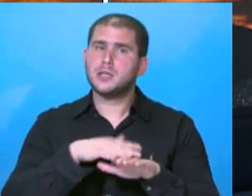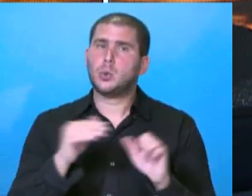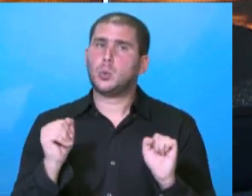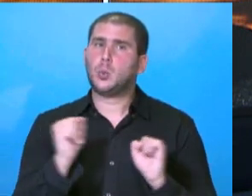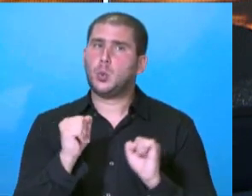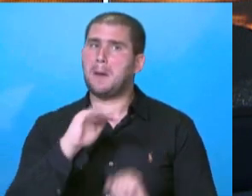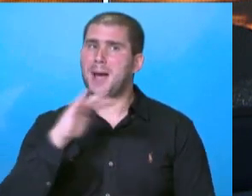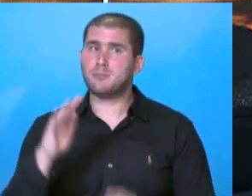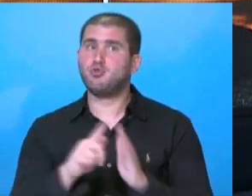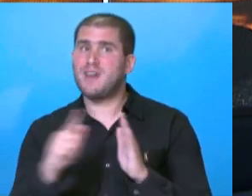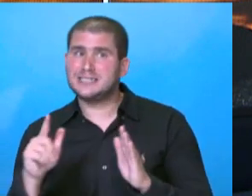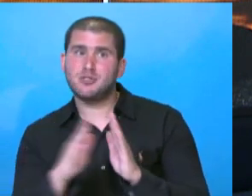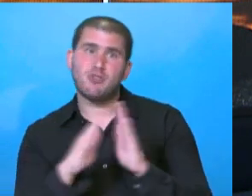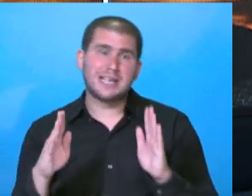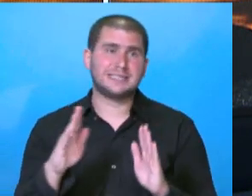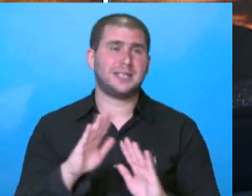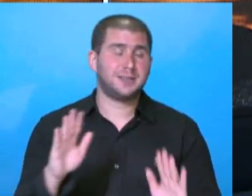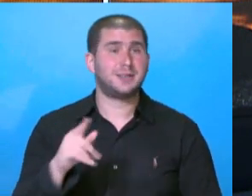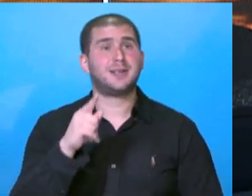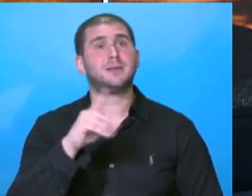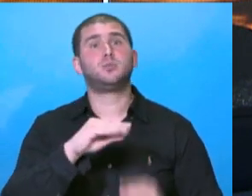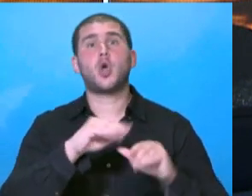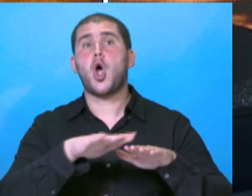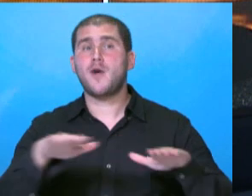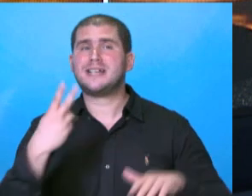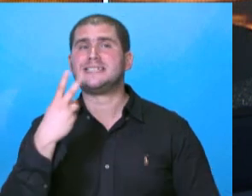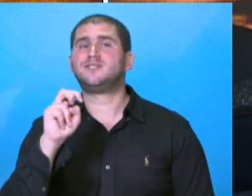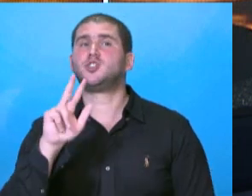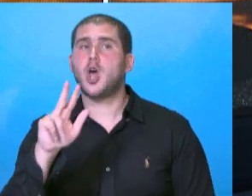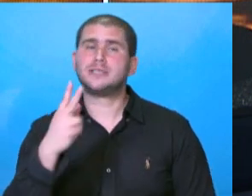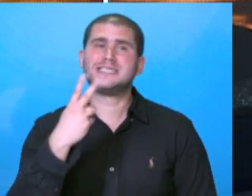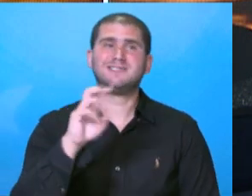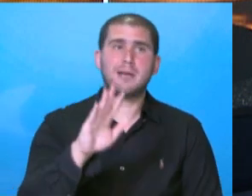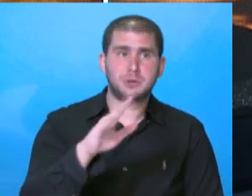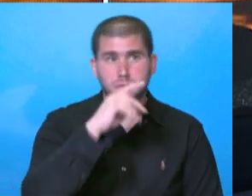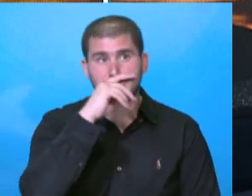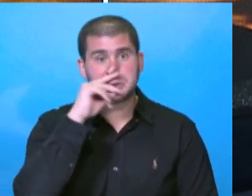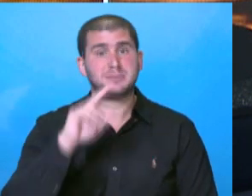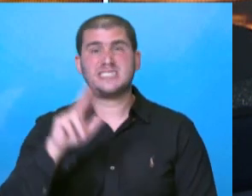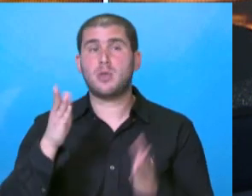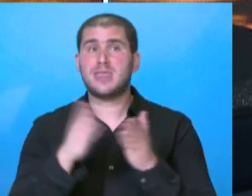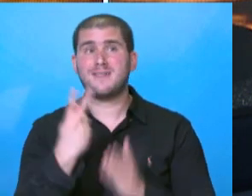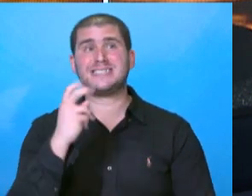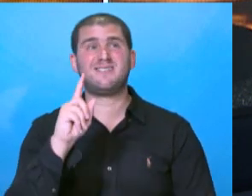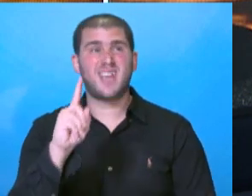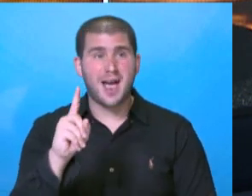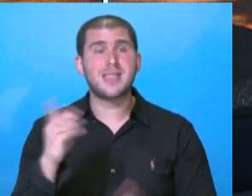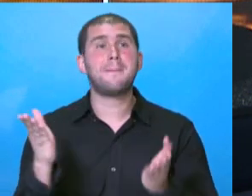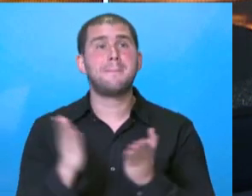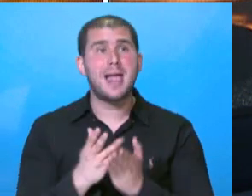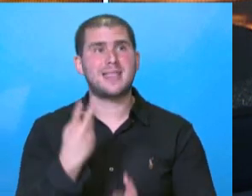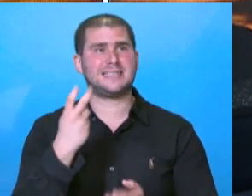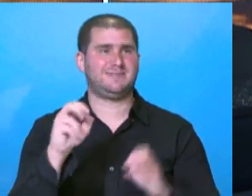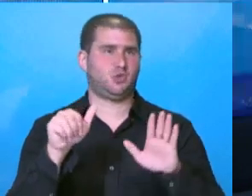בערים, 17-19 מעלות בלבד, לאורך מישור החוף 23-25 מעלות, בצפון הנגב 21, באילת